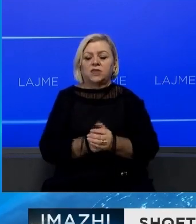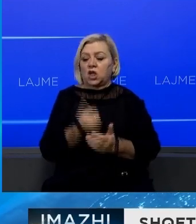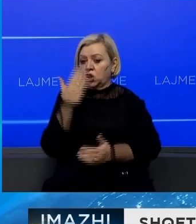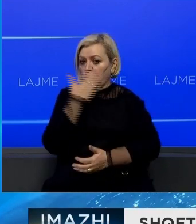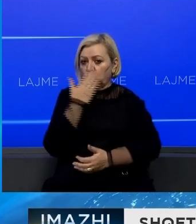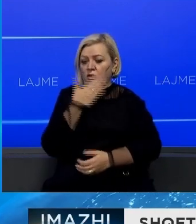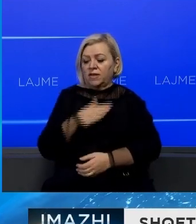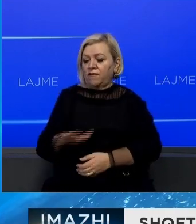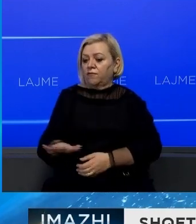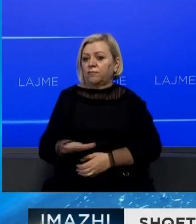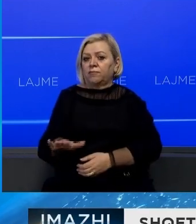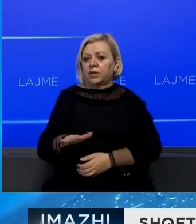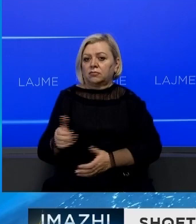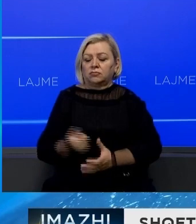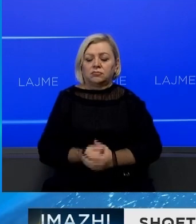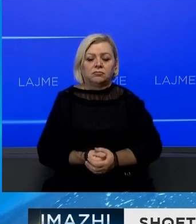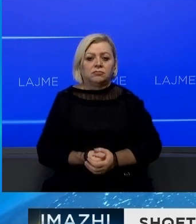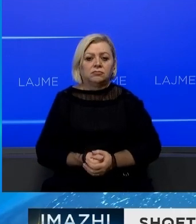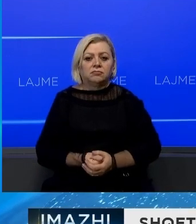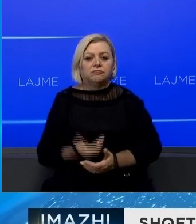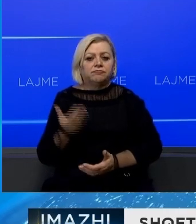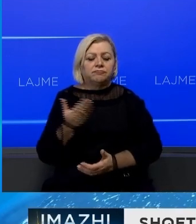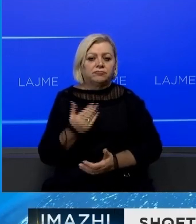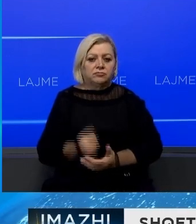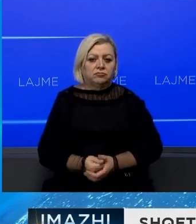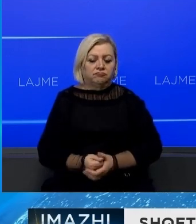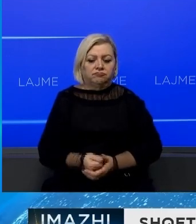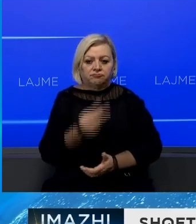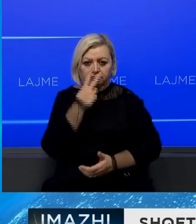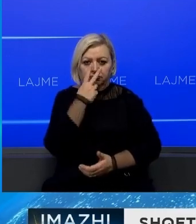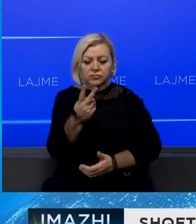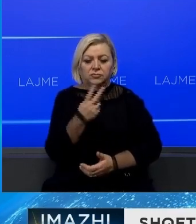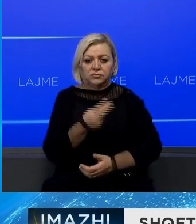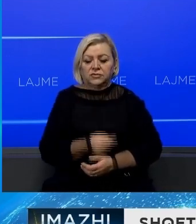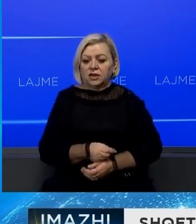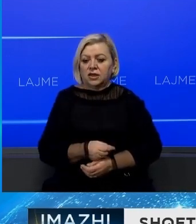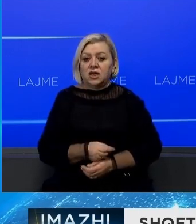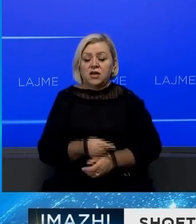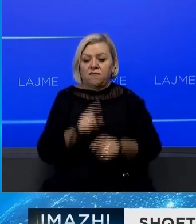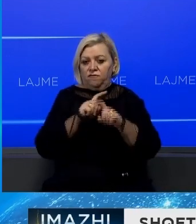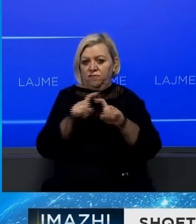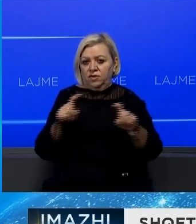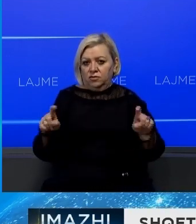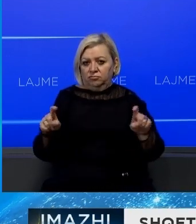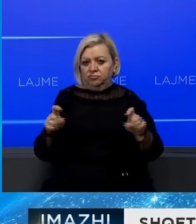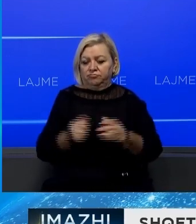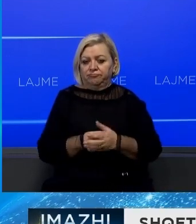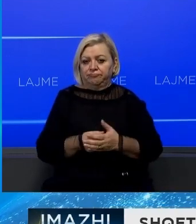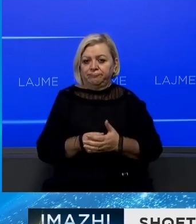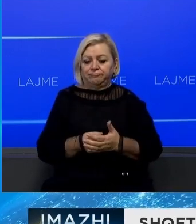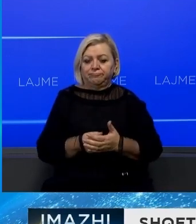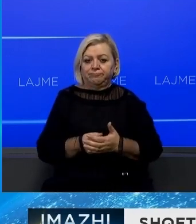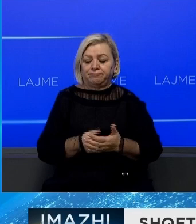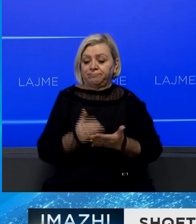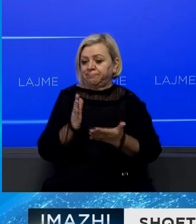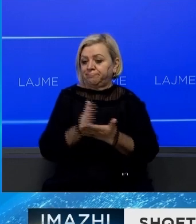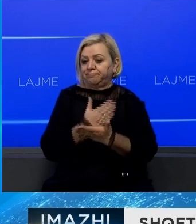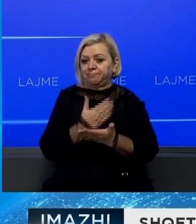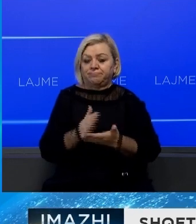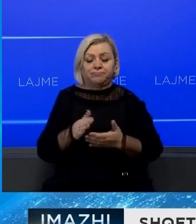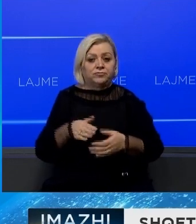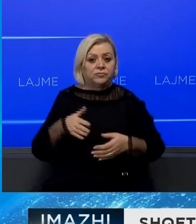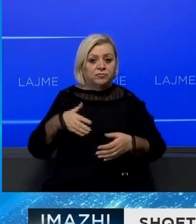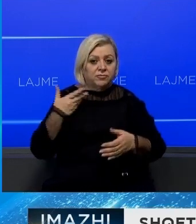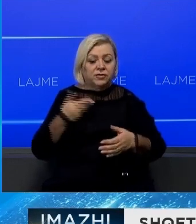tek fëmijët, si i komentoni? Po është vërejt që kjo virusi nuk po dalën moshë. Kështu